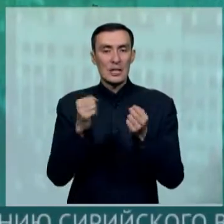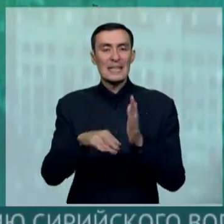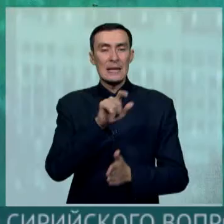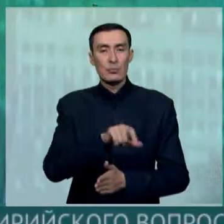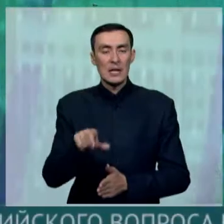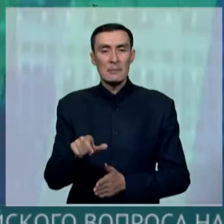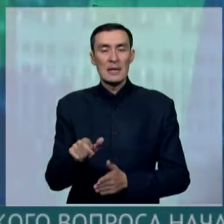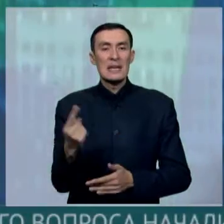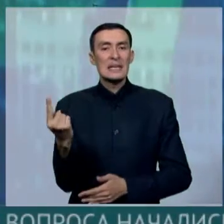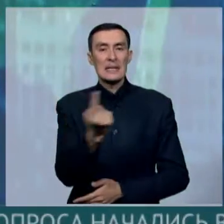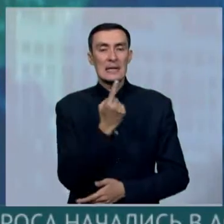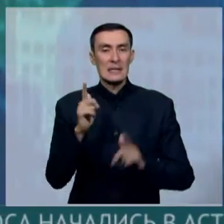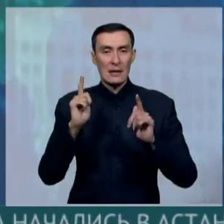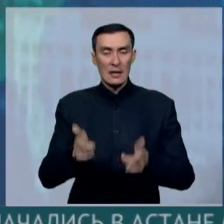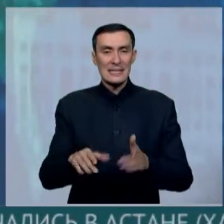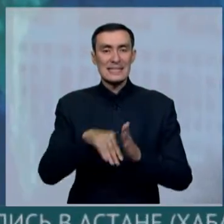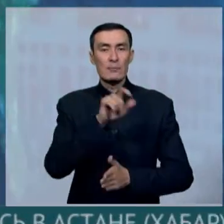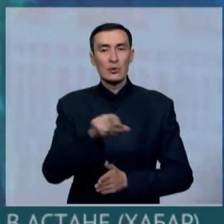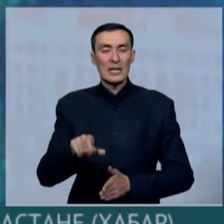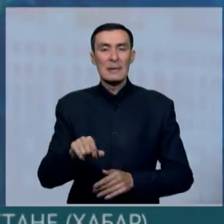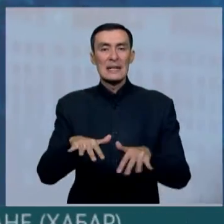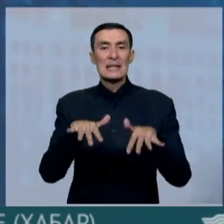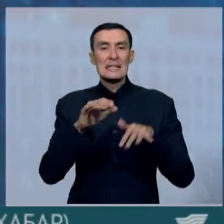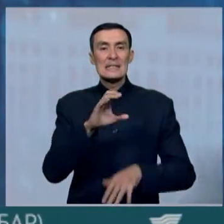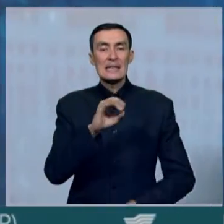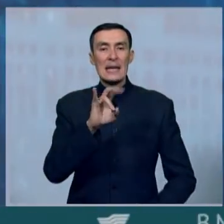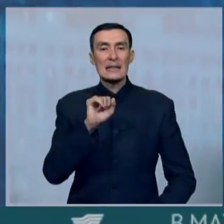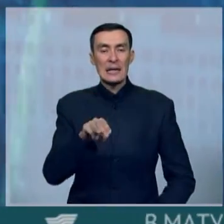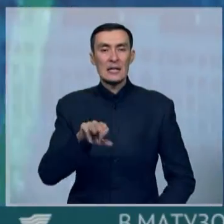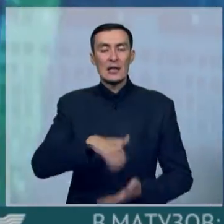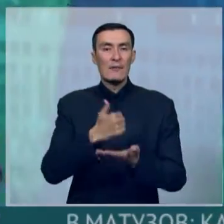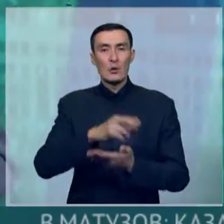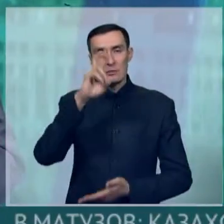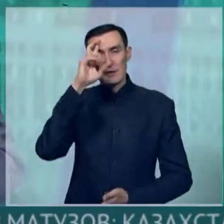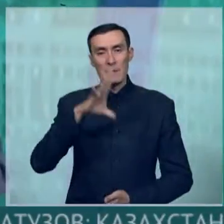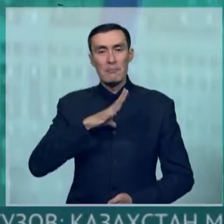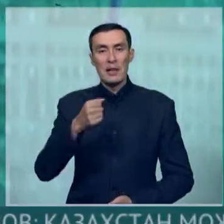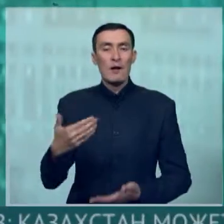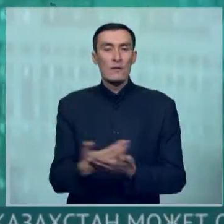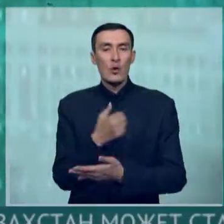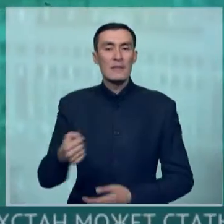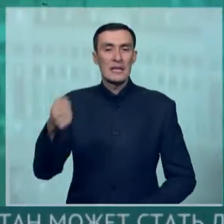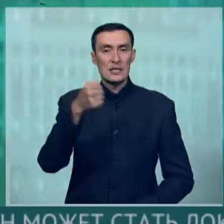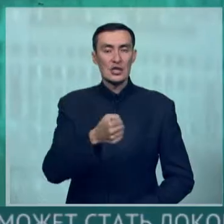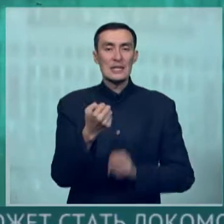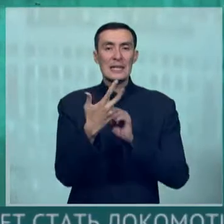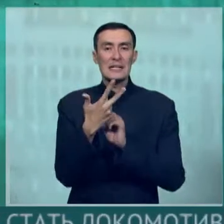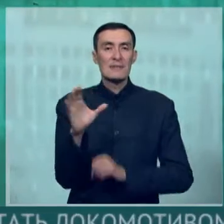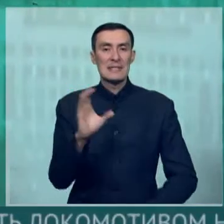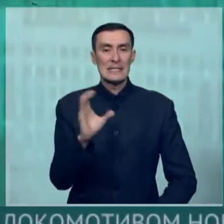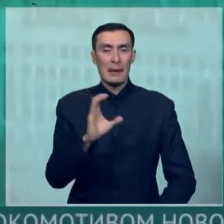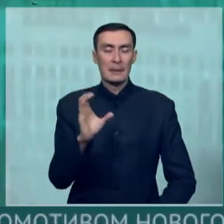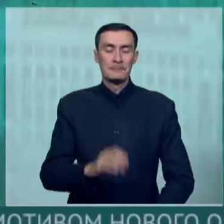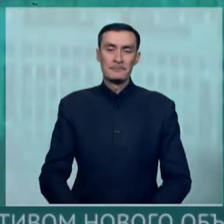депутатами единогласно. Депутатом Сената указом главы государства Токаев был вновь назначен 13